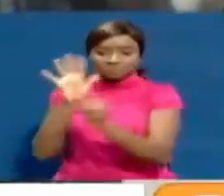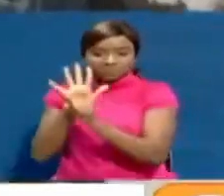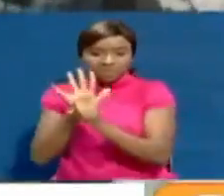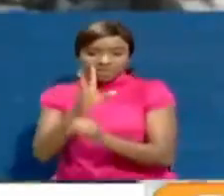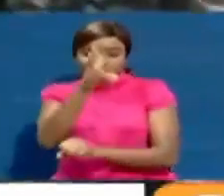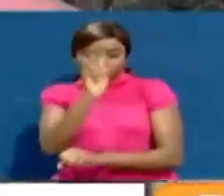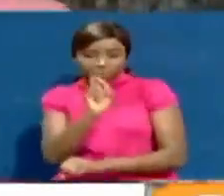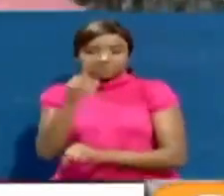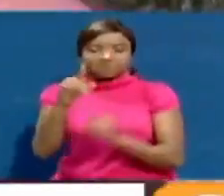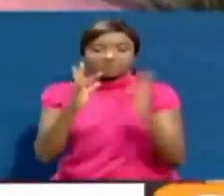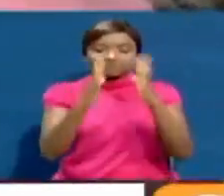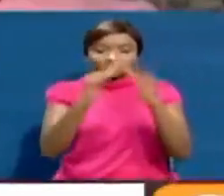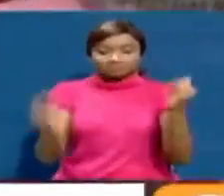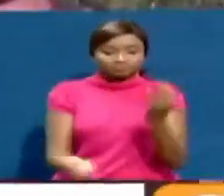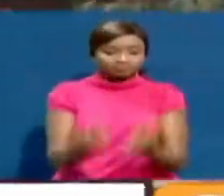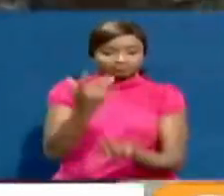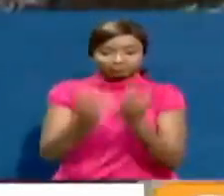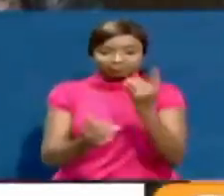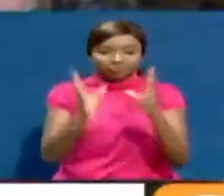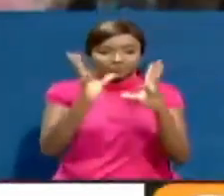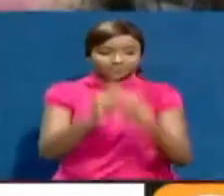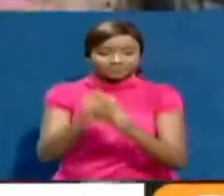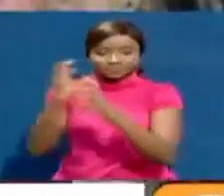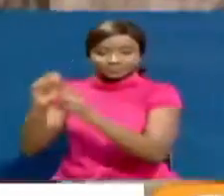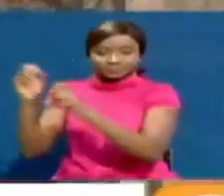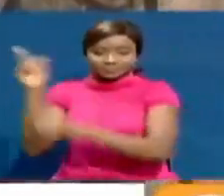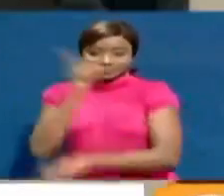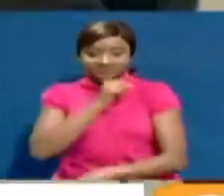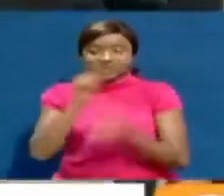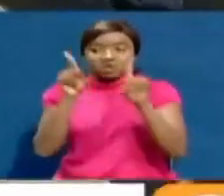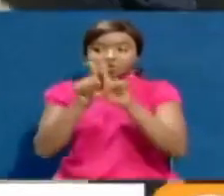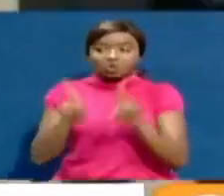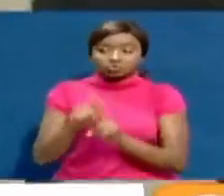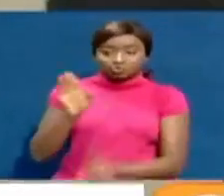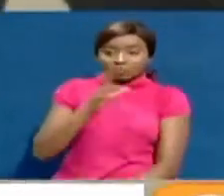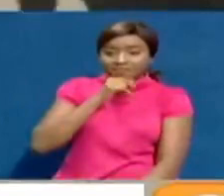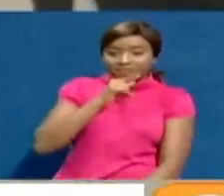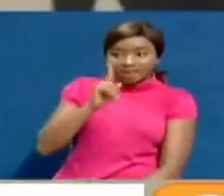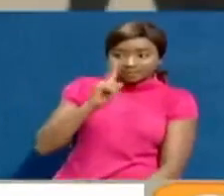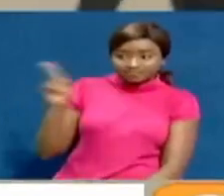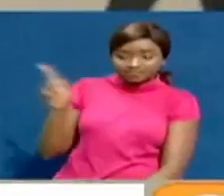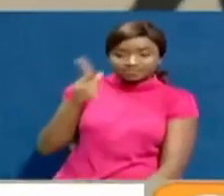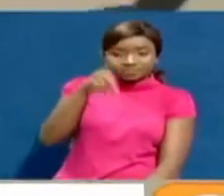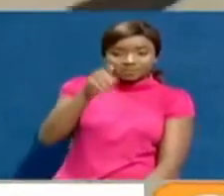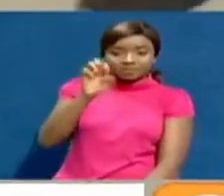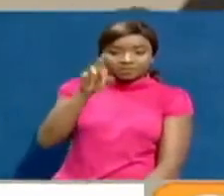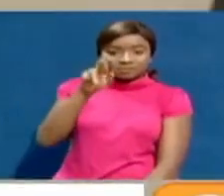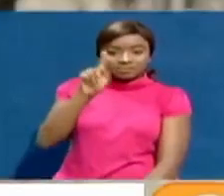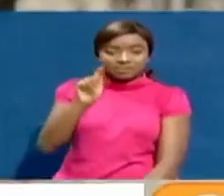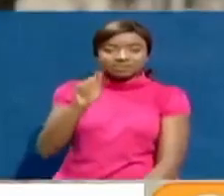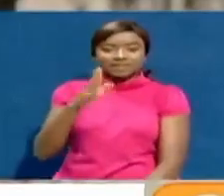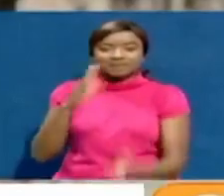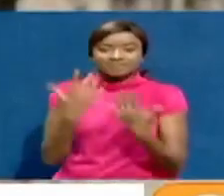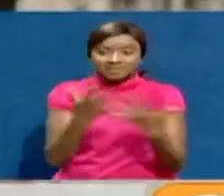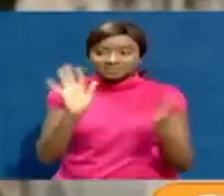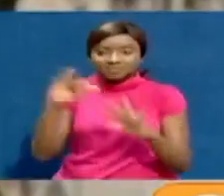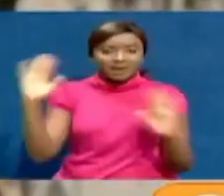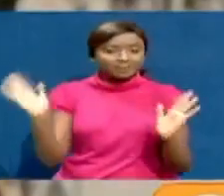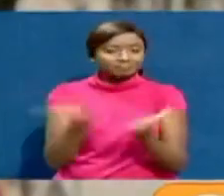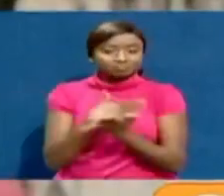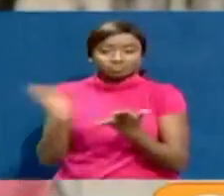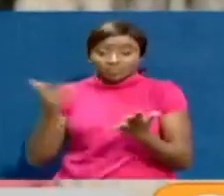20 na watu 200 kukosa makao. Peter alipoteza mali yake yote. Kwa Turkana na Kapedo, hatujui tuko wapi.